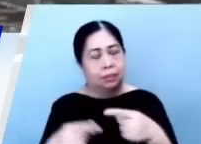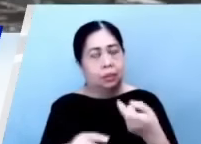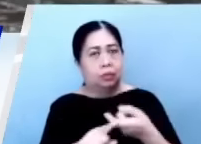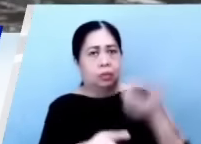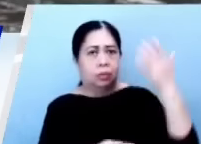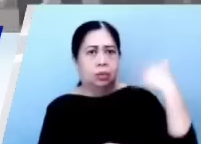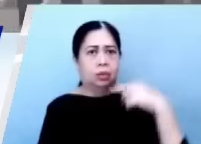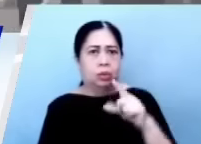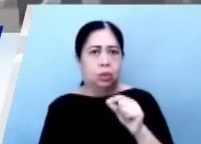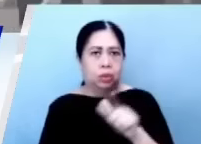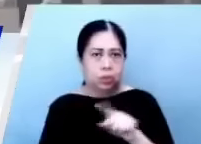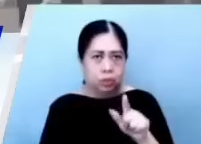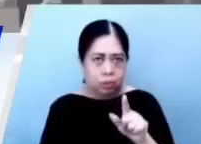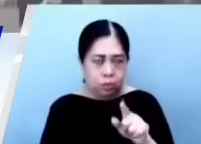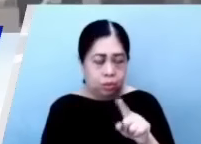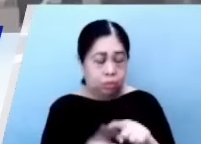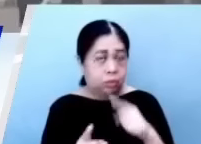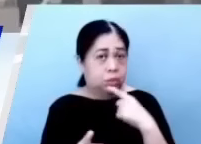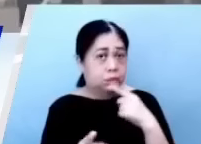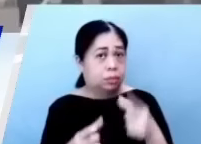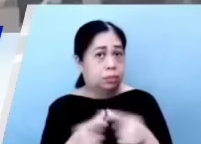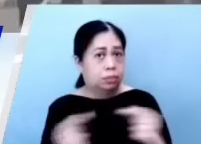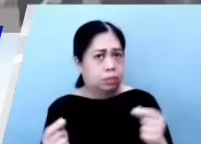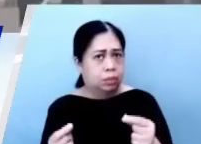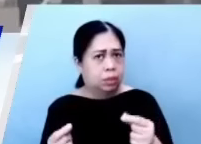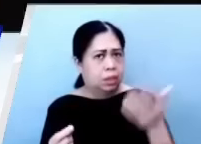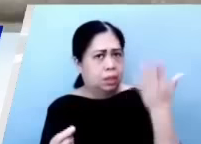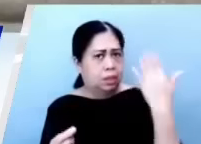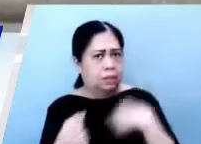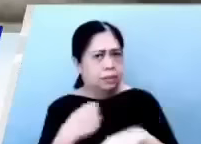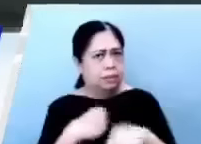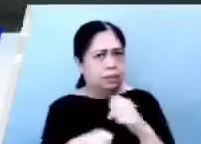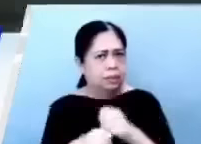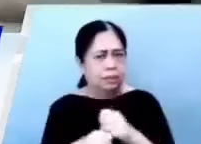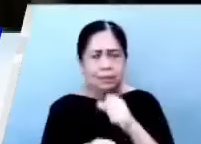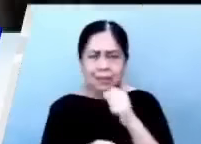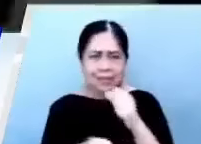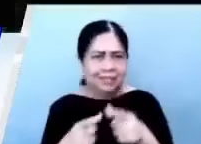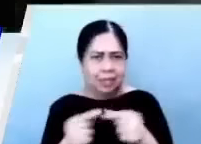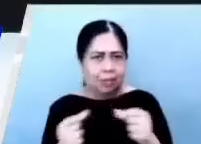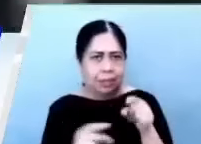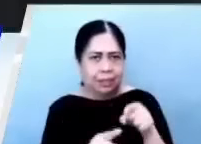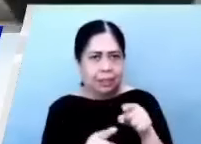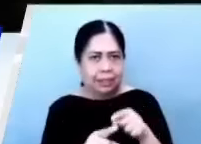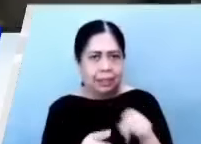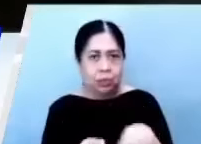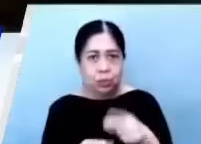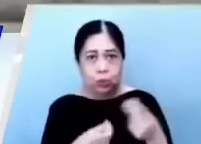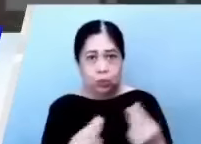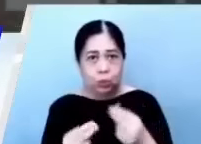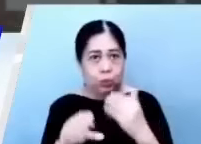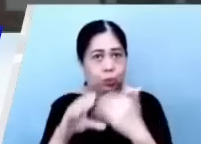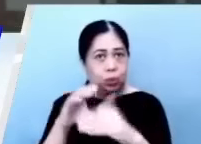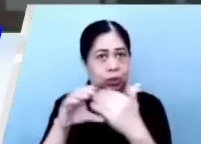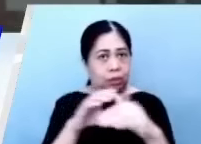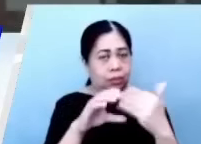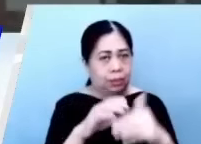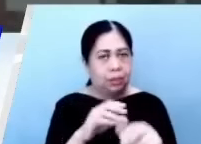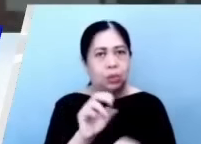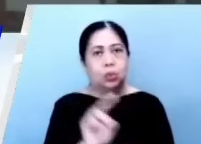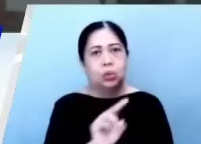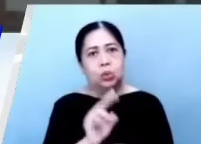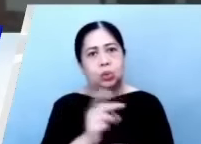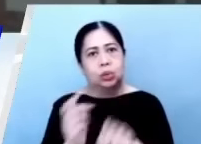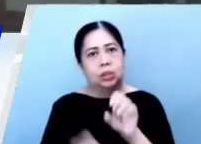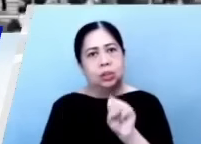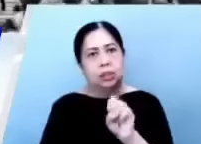2021. Pero sabi raw ng Japan, noong nakaraang taon, hindi Japanese national ang nasa likod ng email. Gumamit lang ito ng server ng